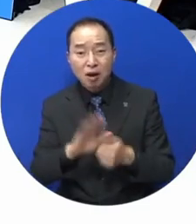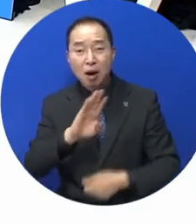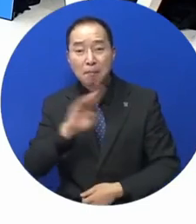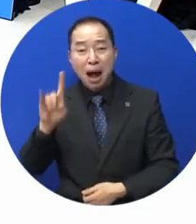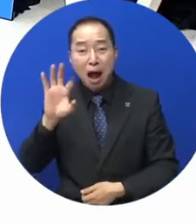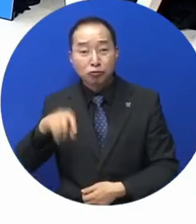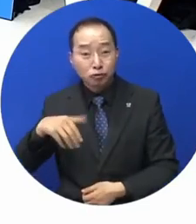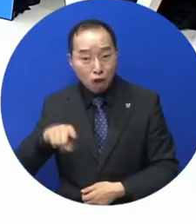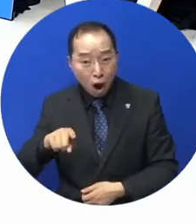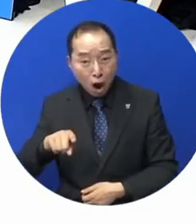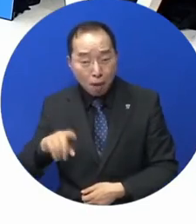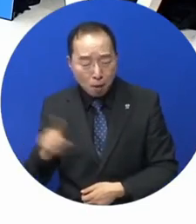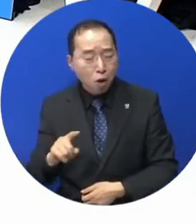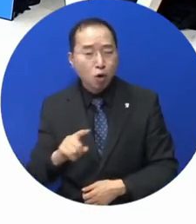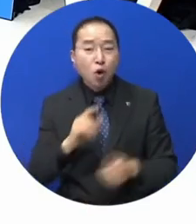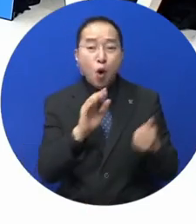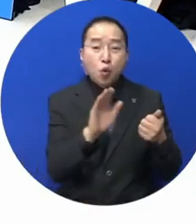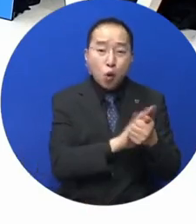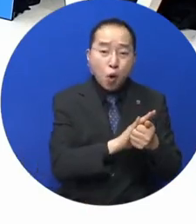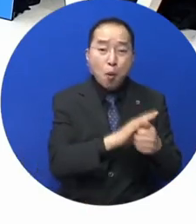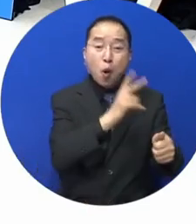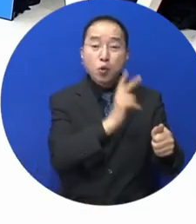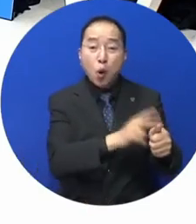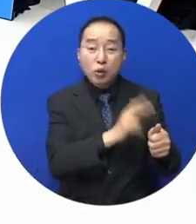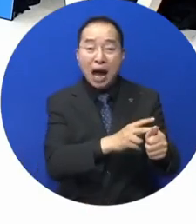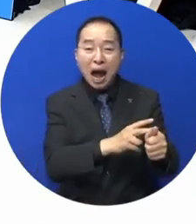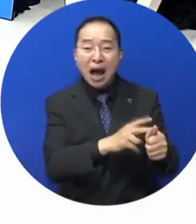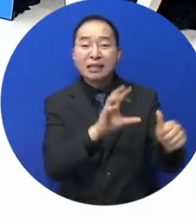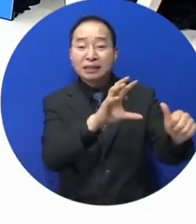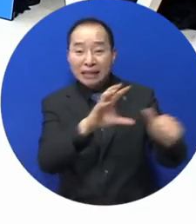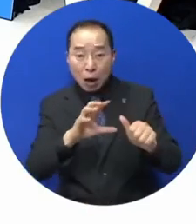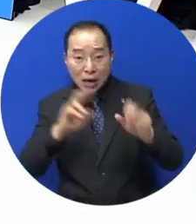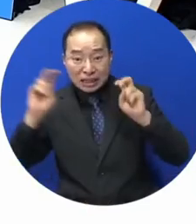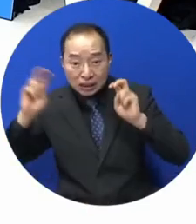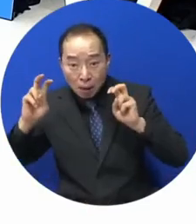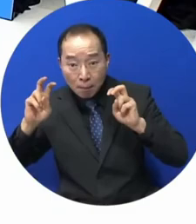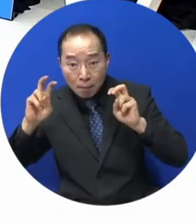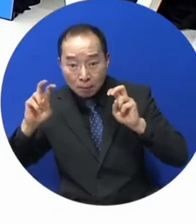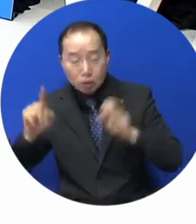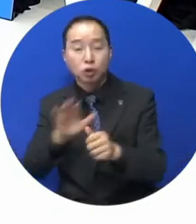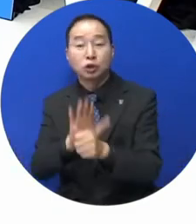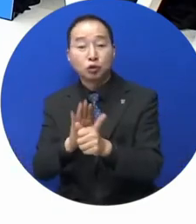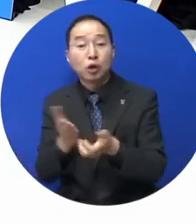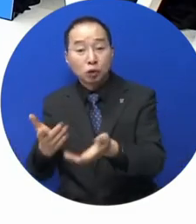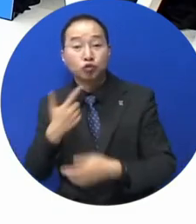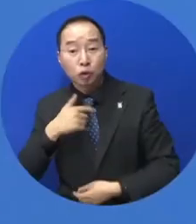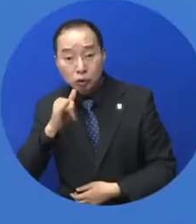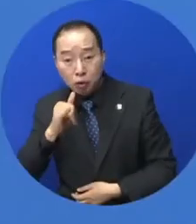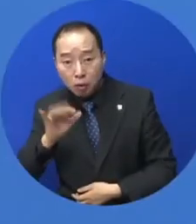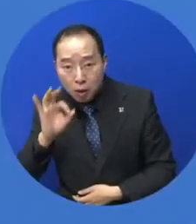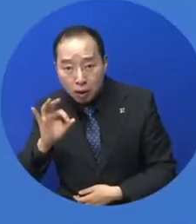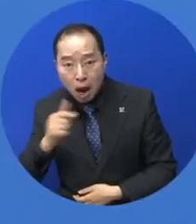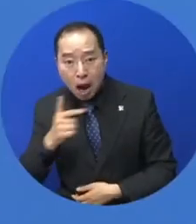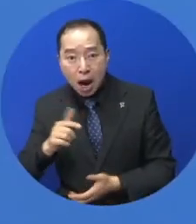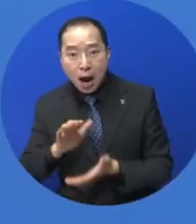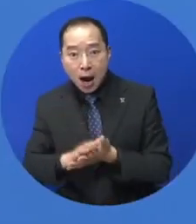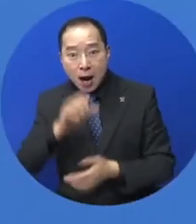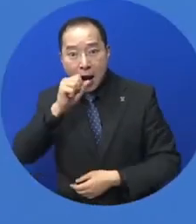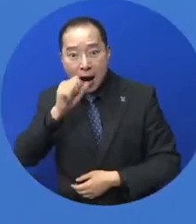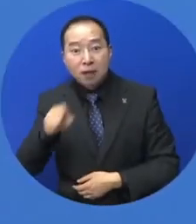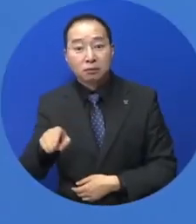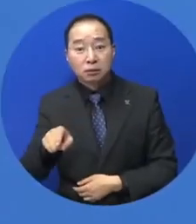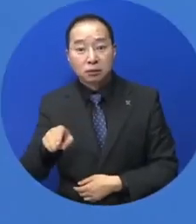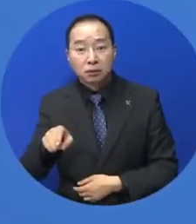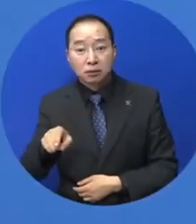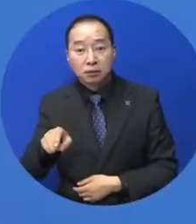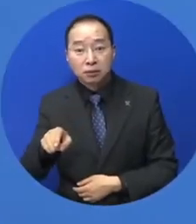돌봄 교사들을 사용하는 그런 어떤 기업들에게 지원을 해준 적이 있는데 매우 뜨거웠습니다. 호응이.